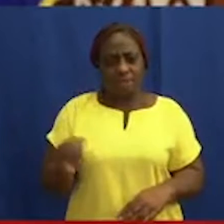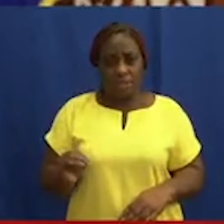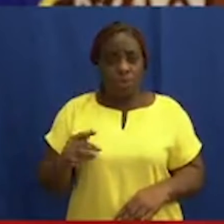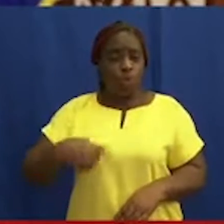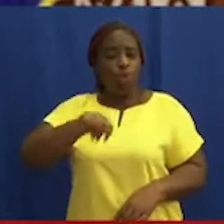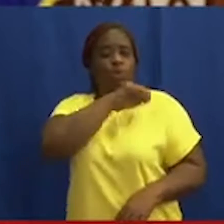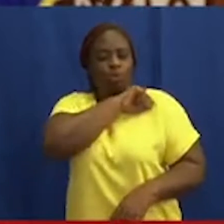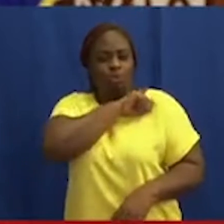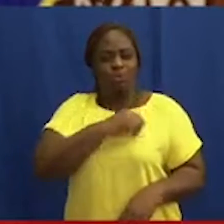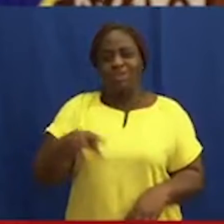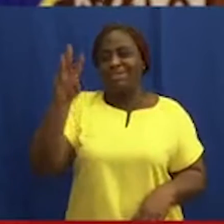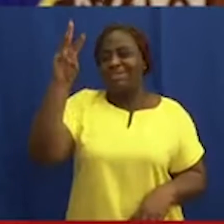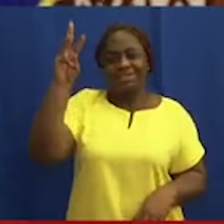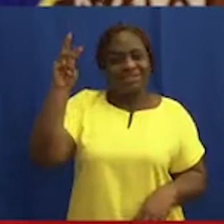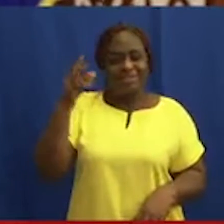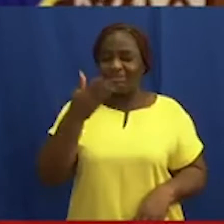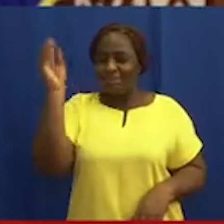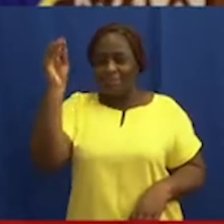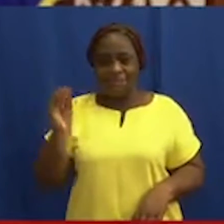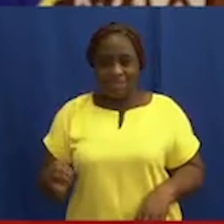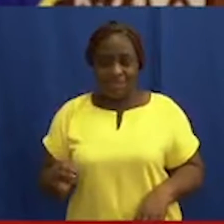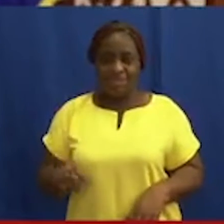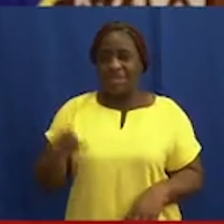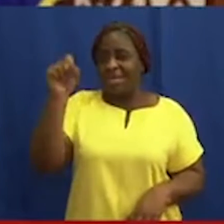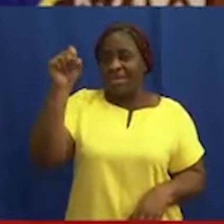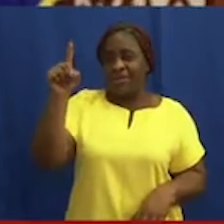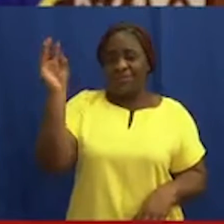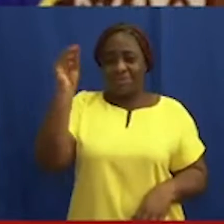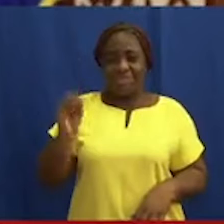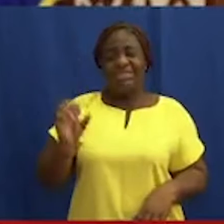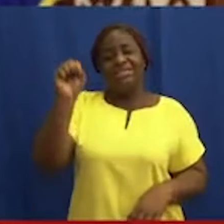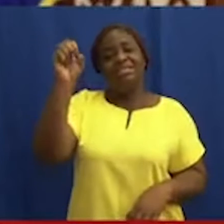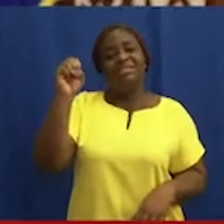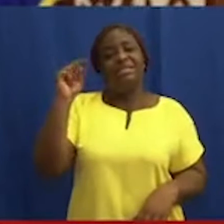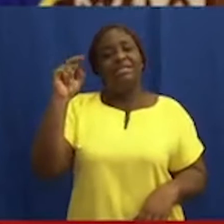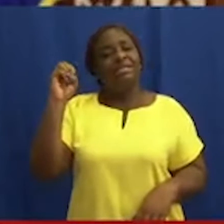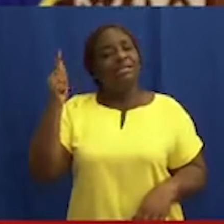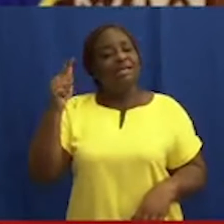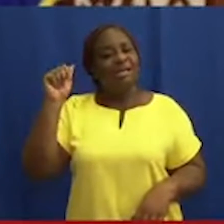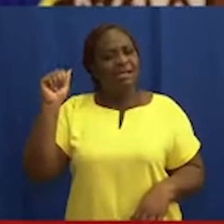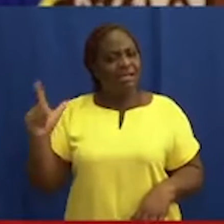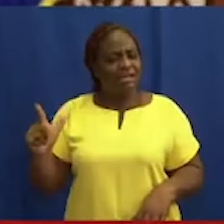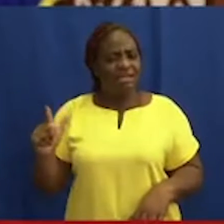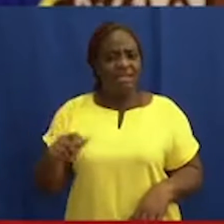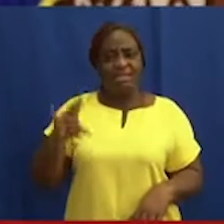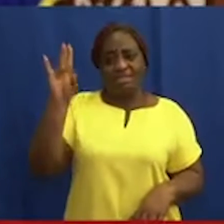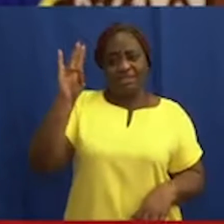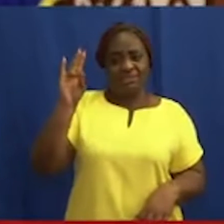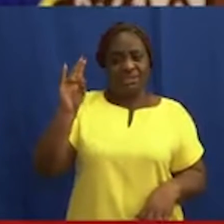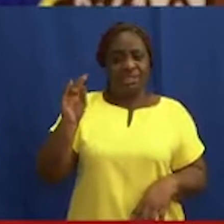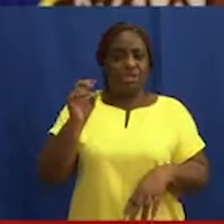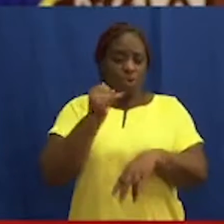muke ƙoƙarin farfado da tattalin arzikinmu. A cikin watan Afrilu, bayan tattaunawar majalisar ministoci da kuma